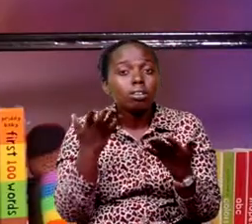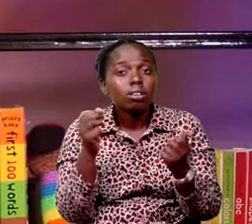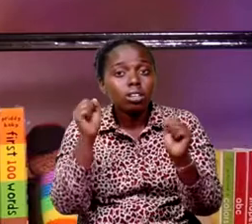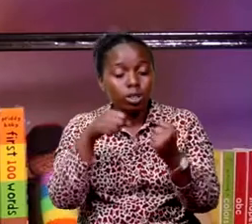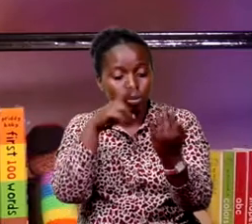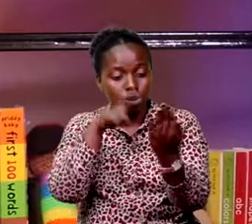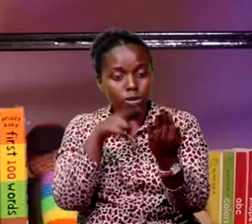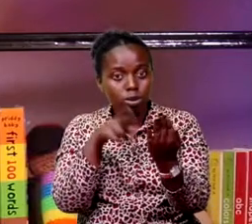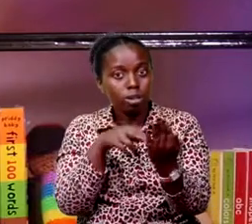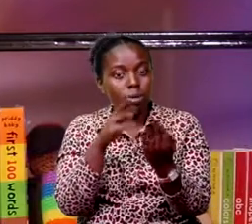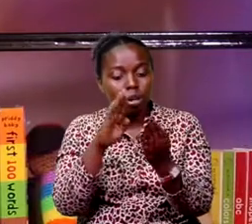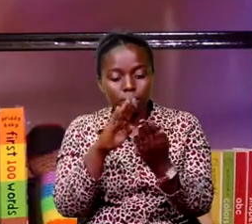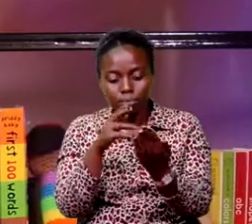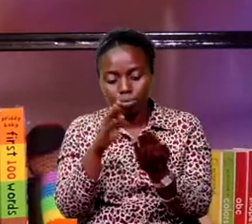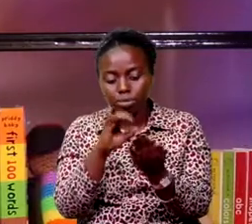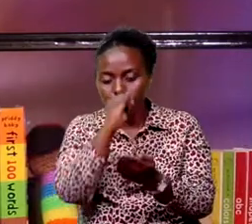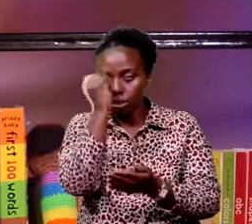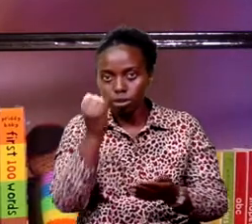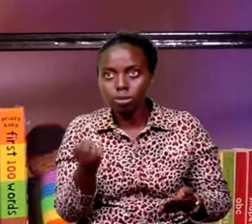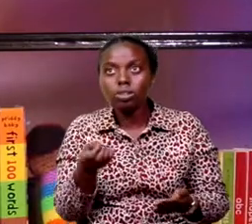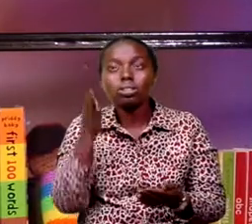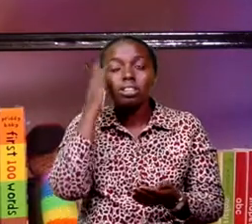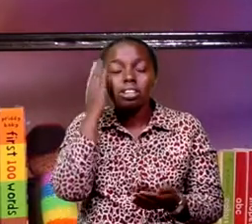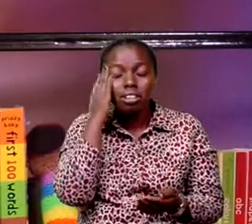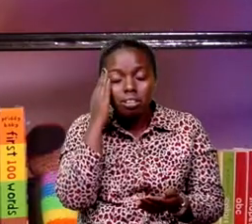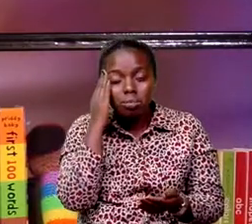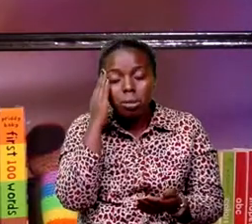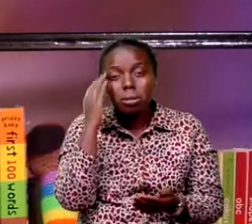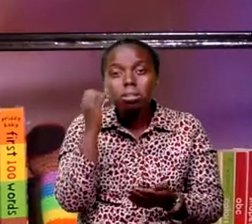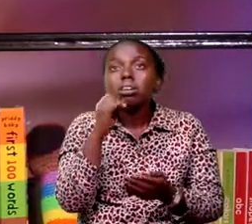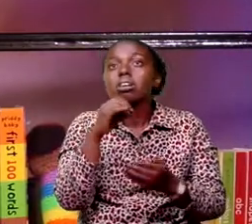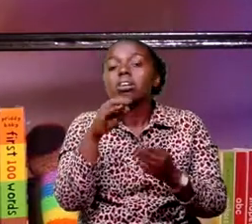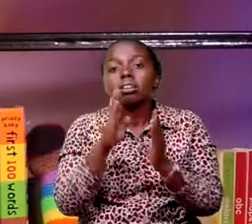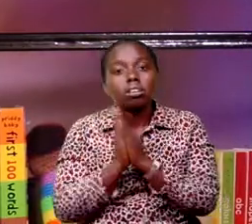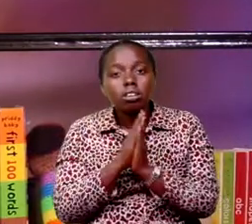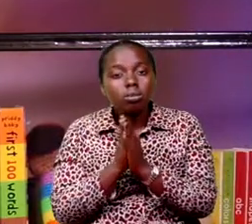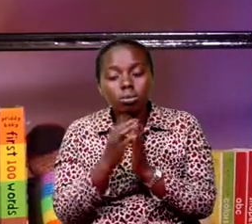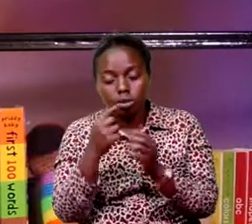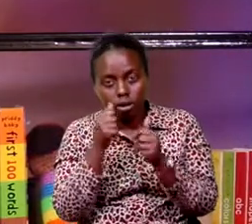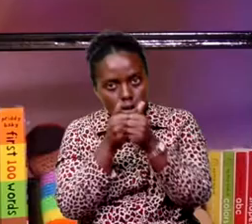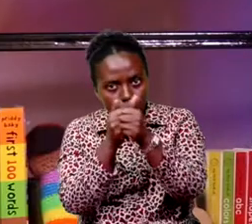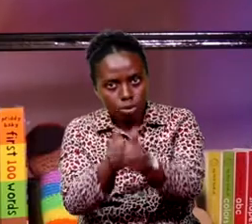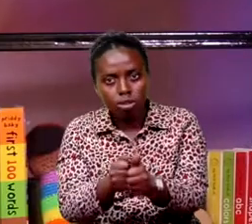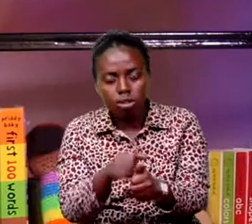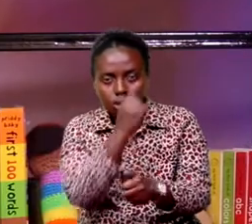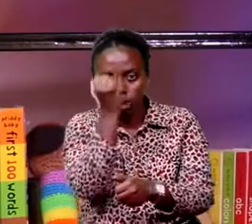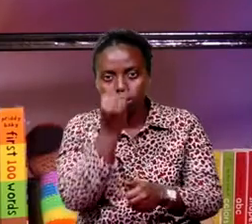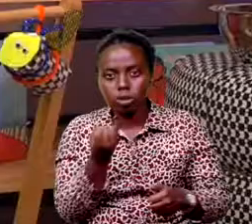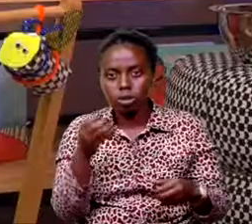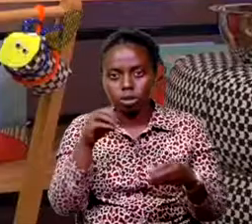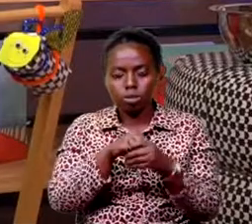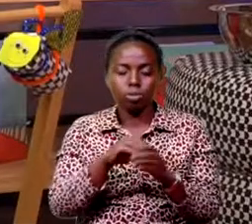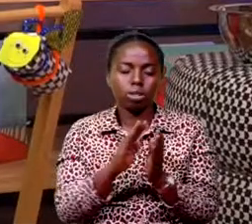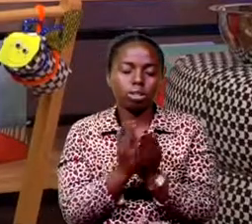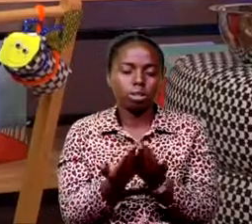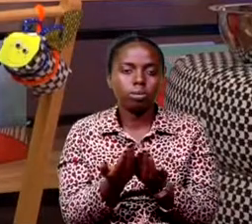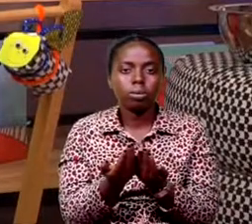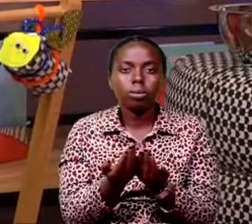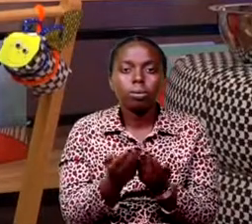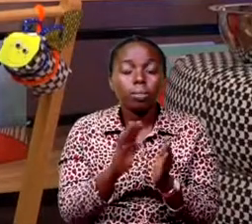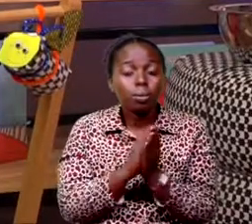ashaka kureba ayo mashusho akibwira inkuru, akagenda yisomera akurikije amashusho ari mu gitabo. Ibyo bitabo nabyo